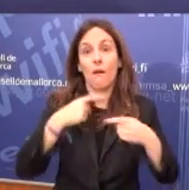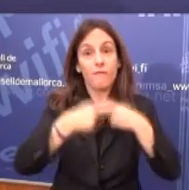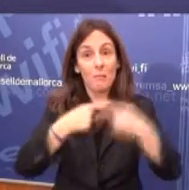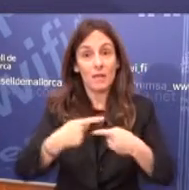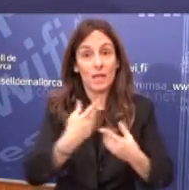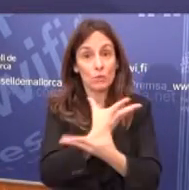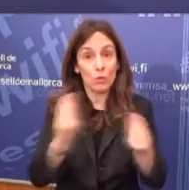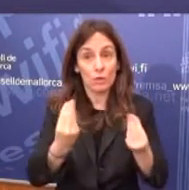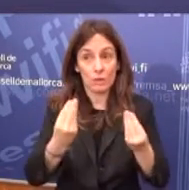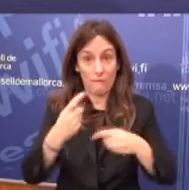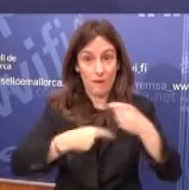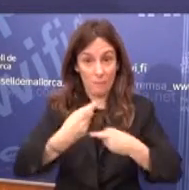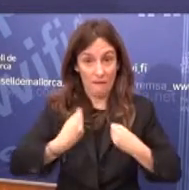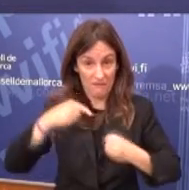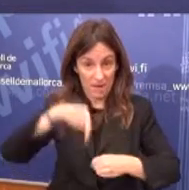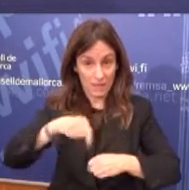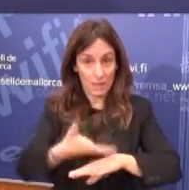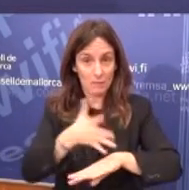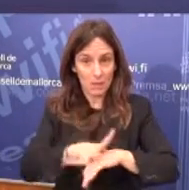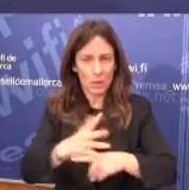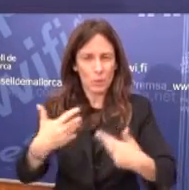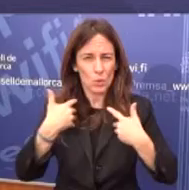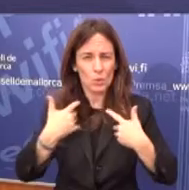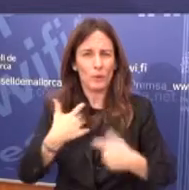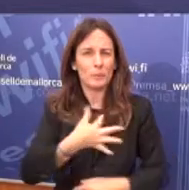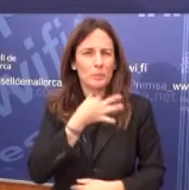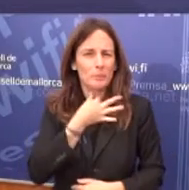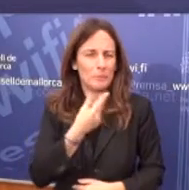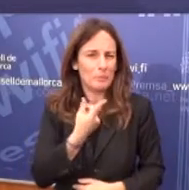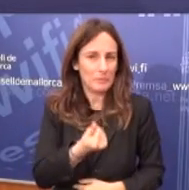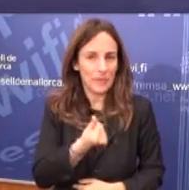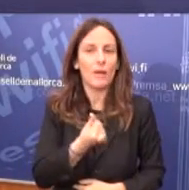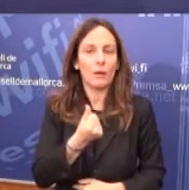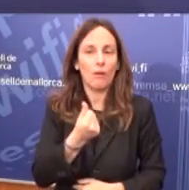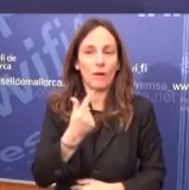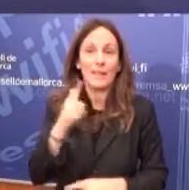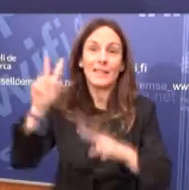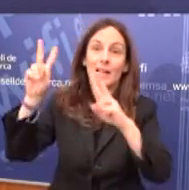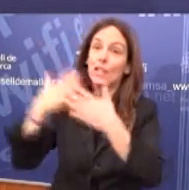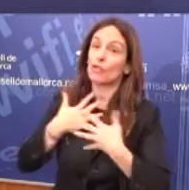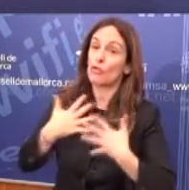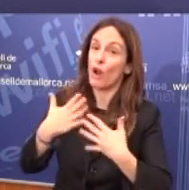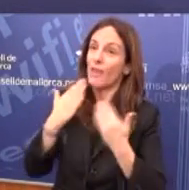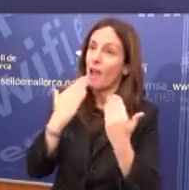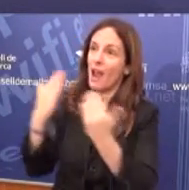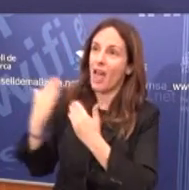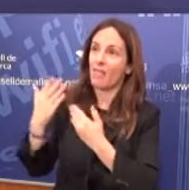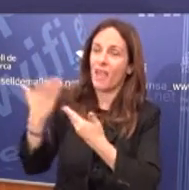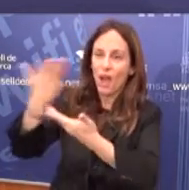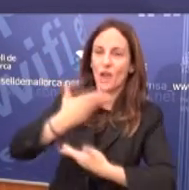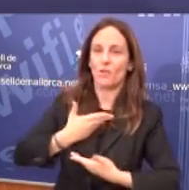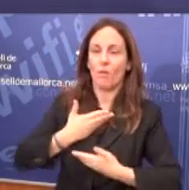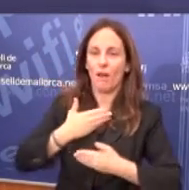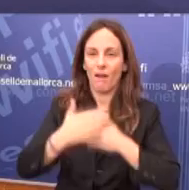moltes famílies que viuen aquí i que estan passant malament i d'una manera complicada.